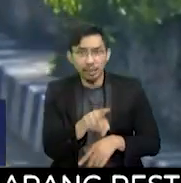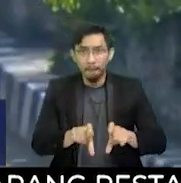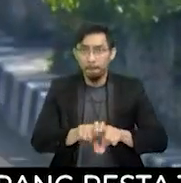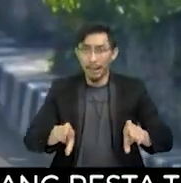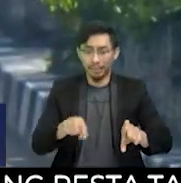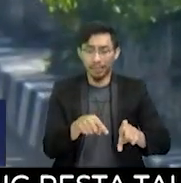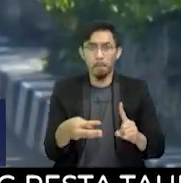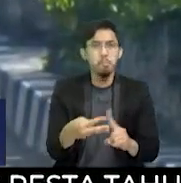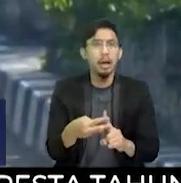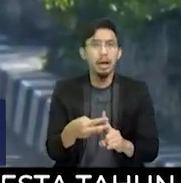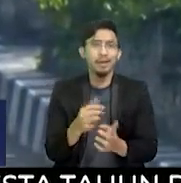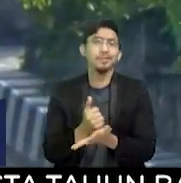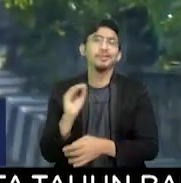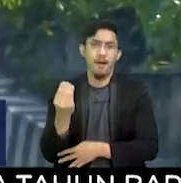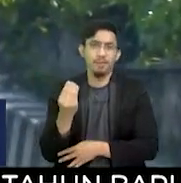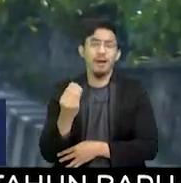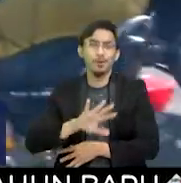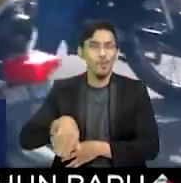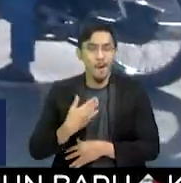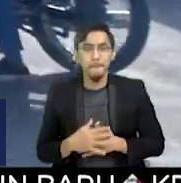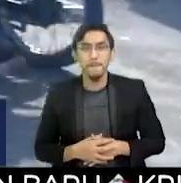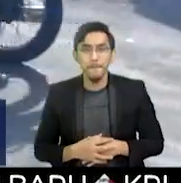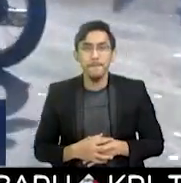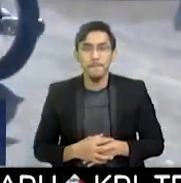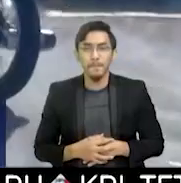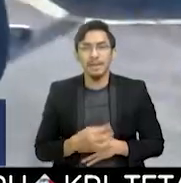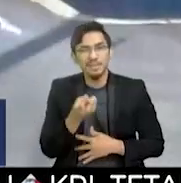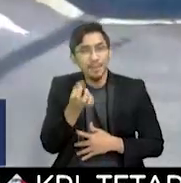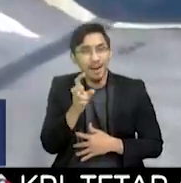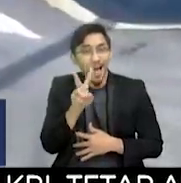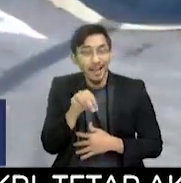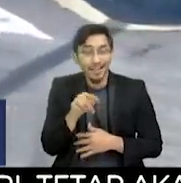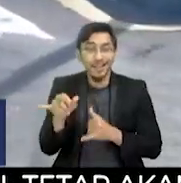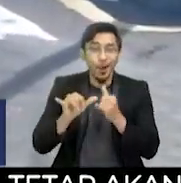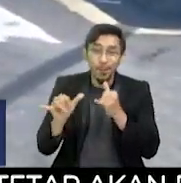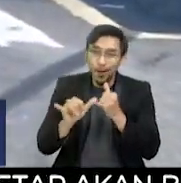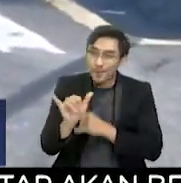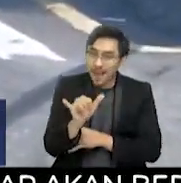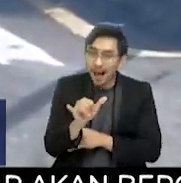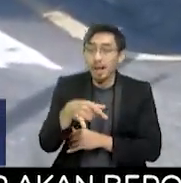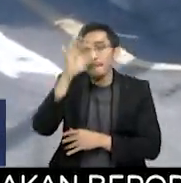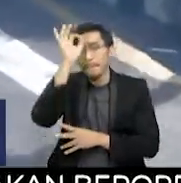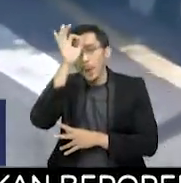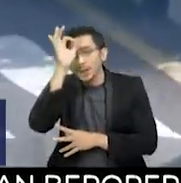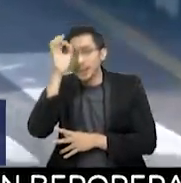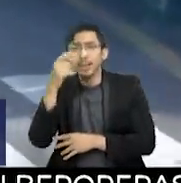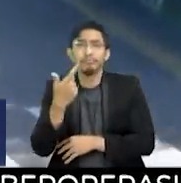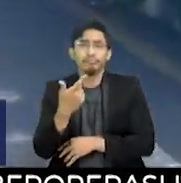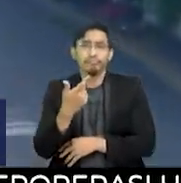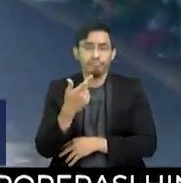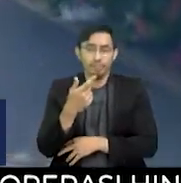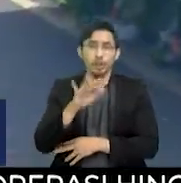memasuki minggu ketiga menuju akhir tahun baru, ini juga Satlantas Polres Bogor bersama pemerintah Kabupaten Bogor masih